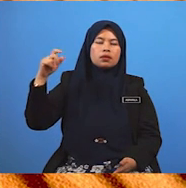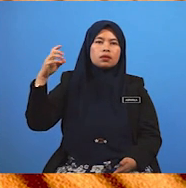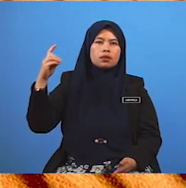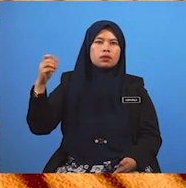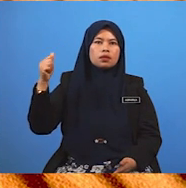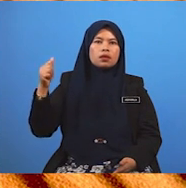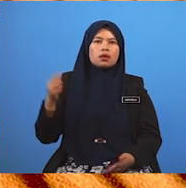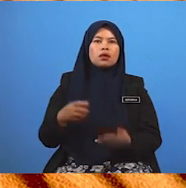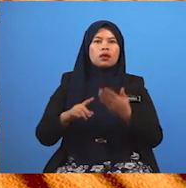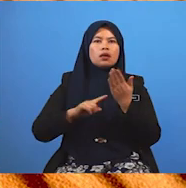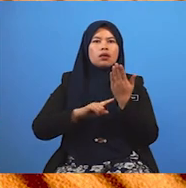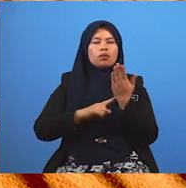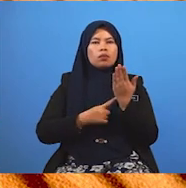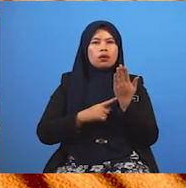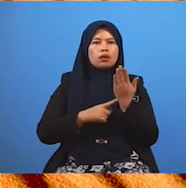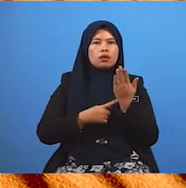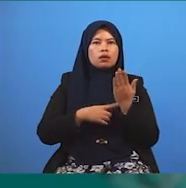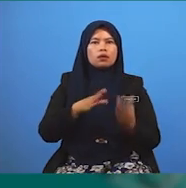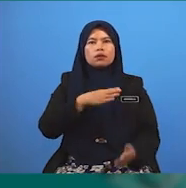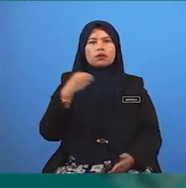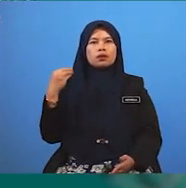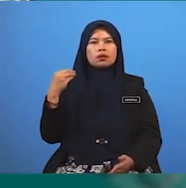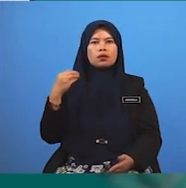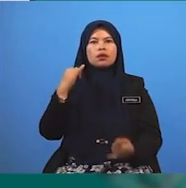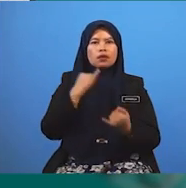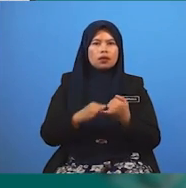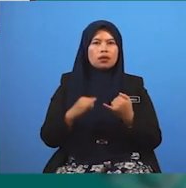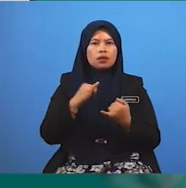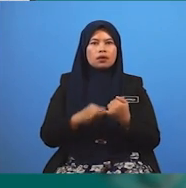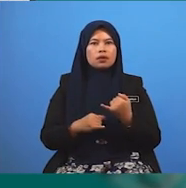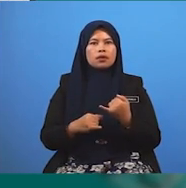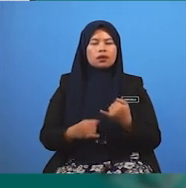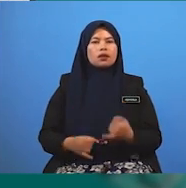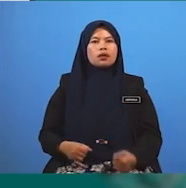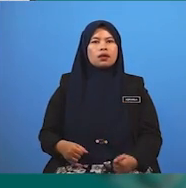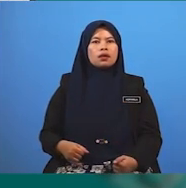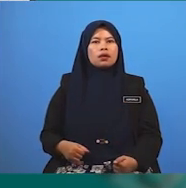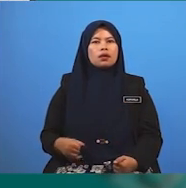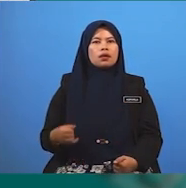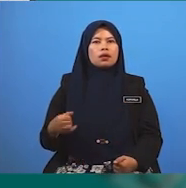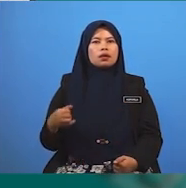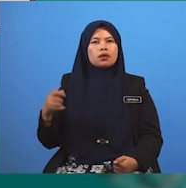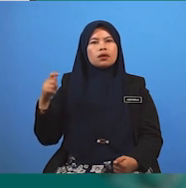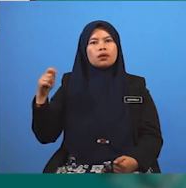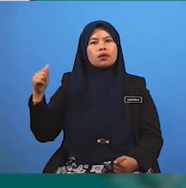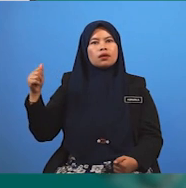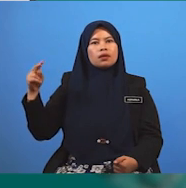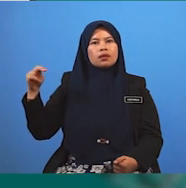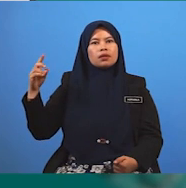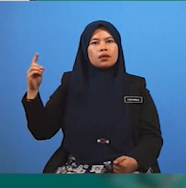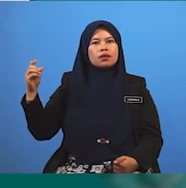Taala perlihatkan kepada manusia. Antara tanda-tanda awal berlakunya hari kiamat